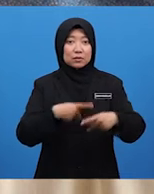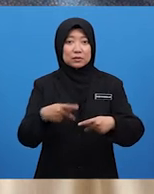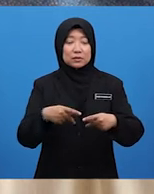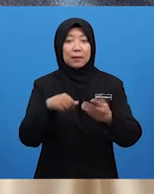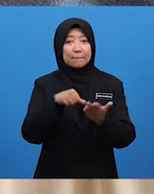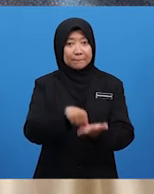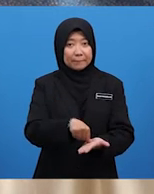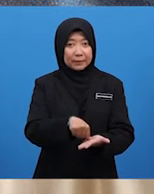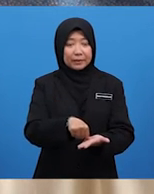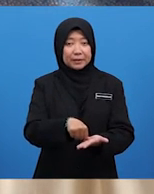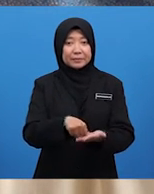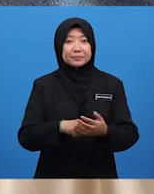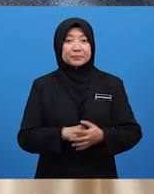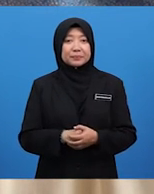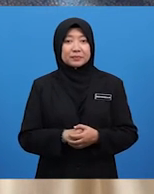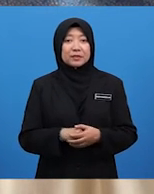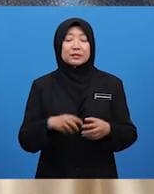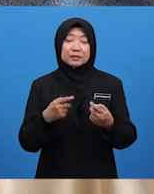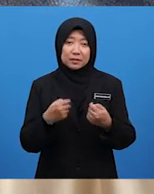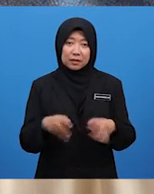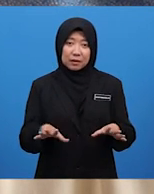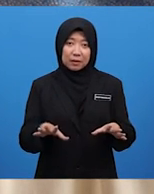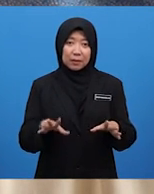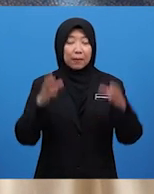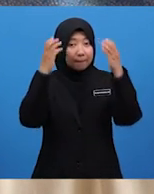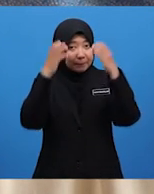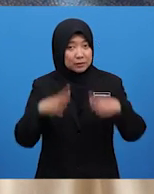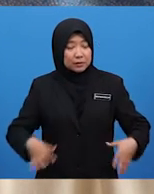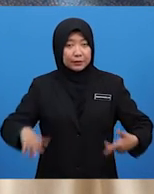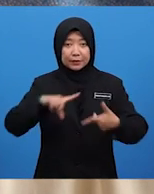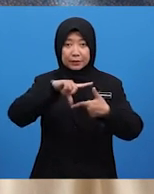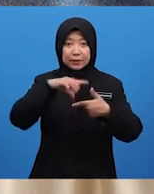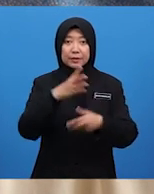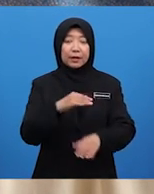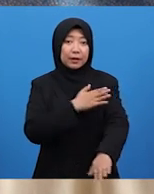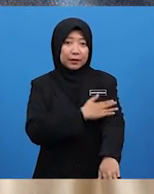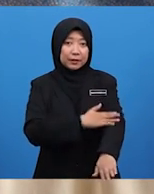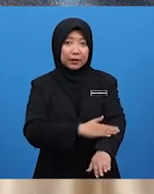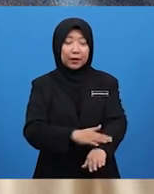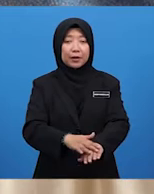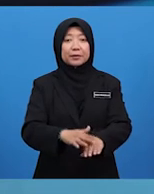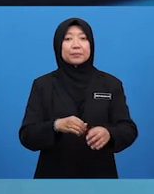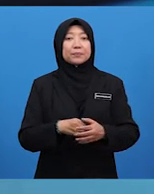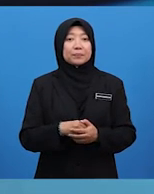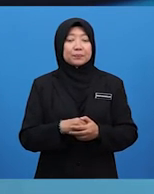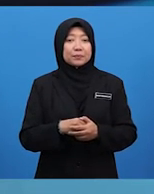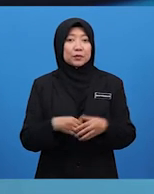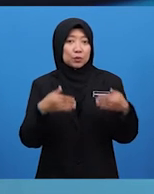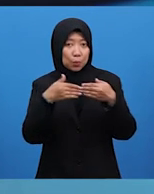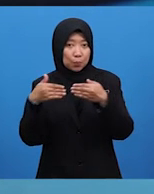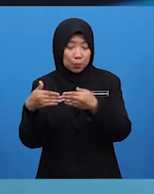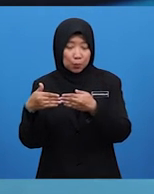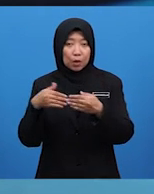proses menekan, iaitu setelah pesak, kekek dan lengan dicantum,